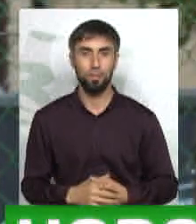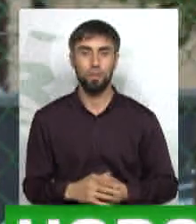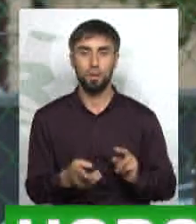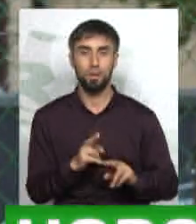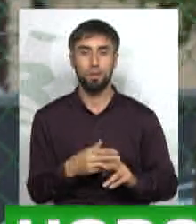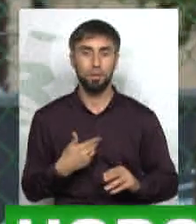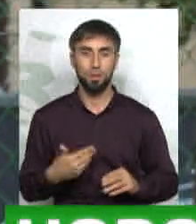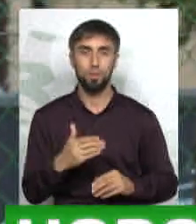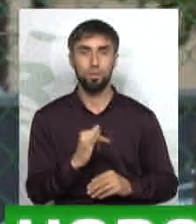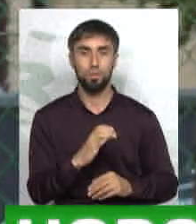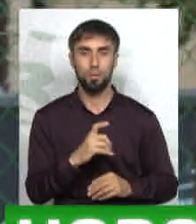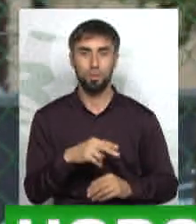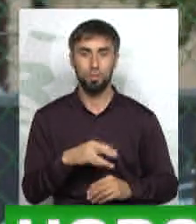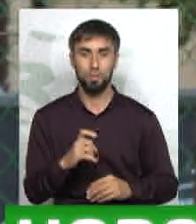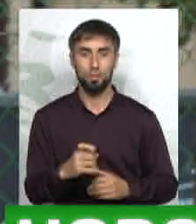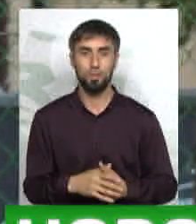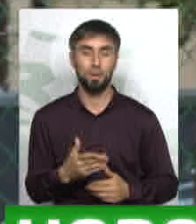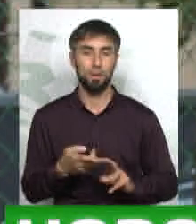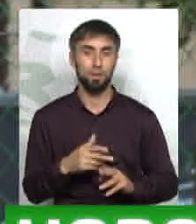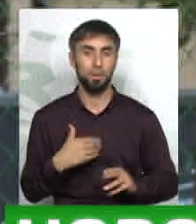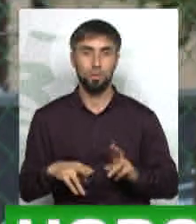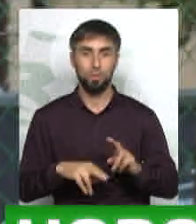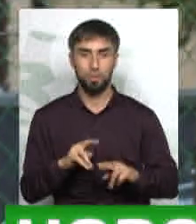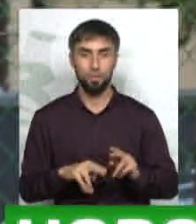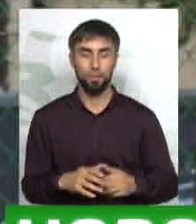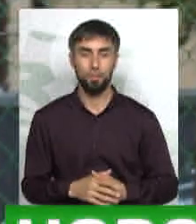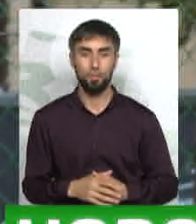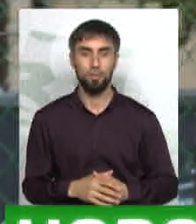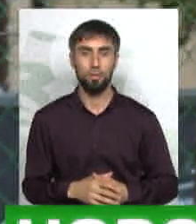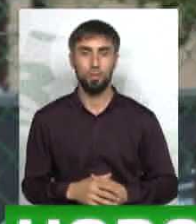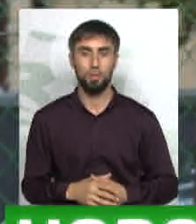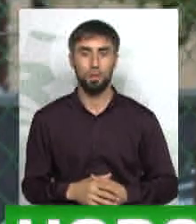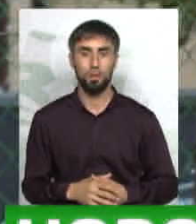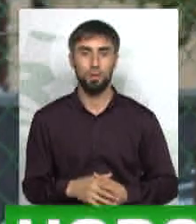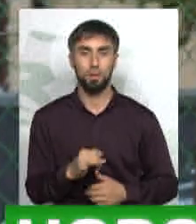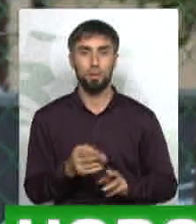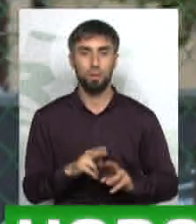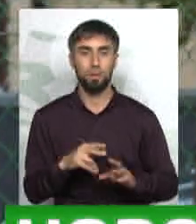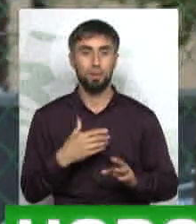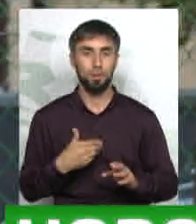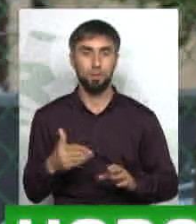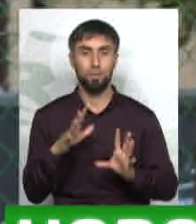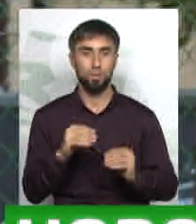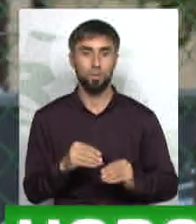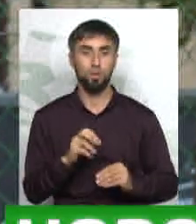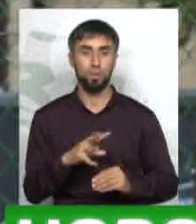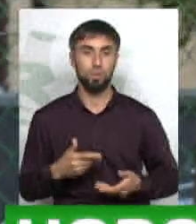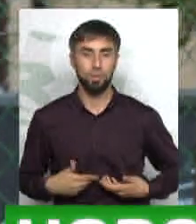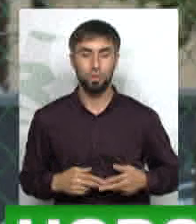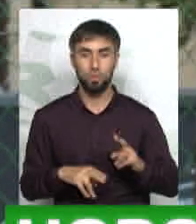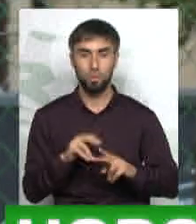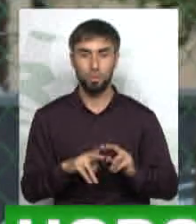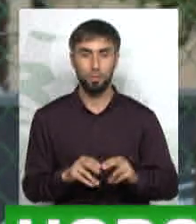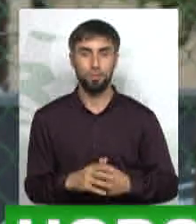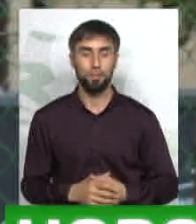это наш успех, это наша стройка, это наше все, в чем мы живем. Строители – это